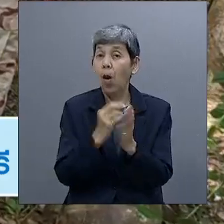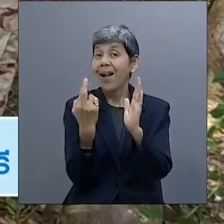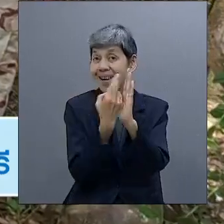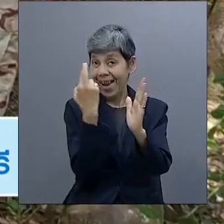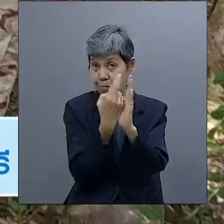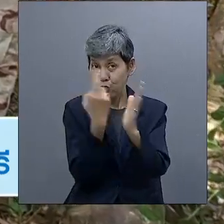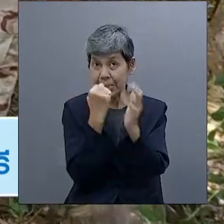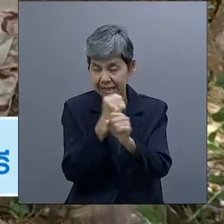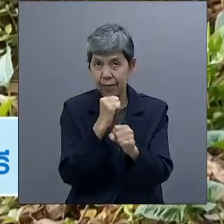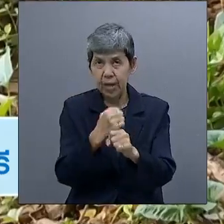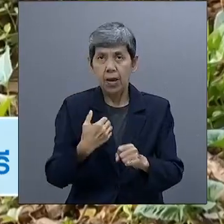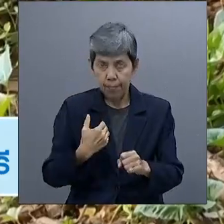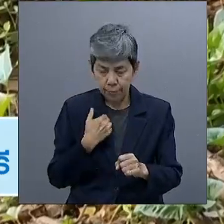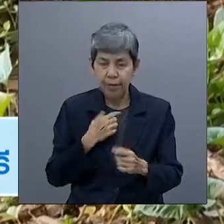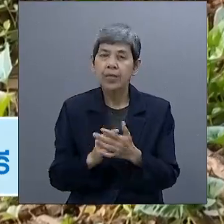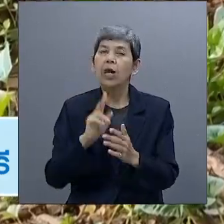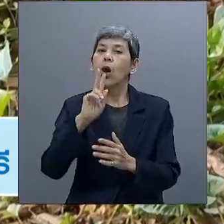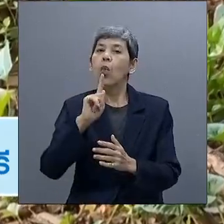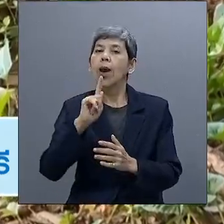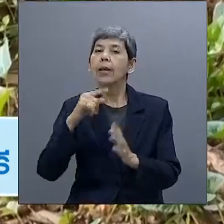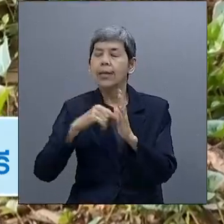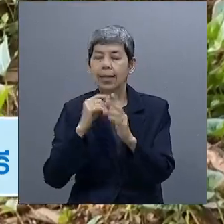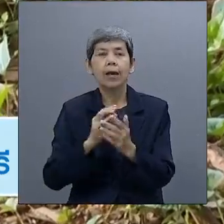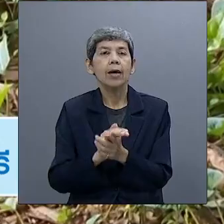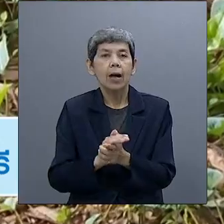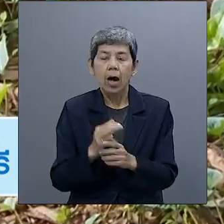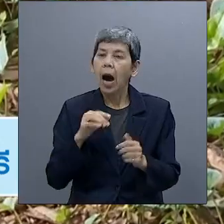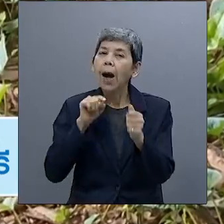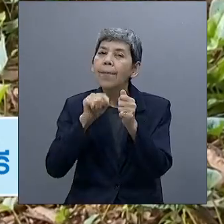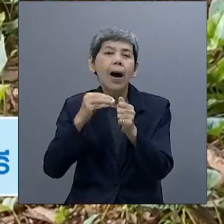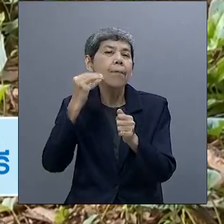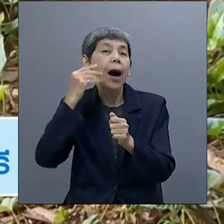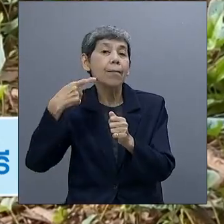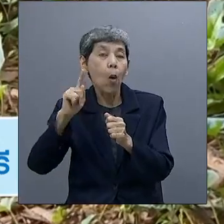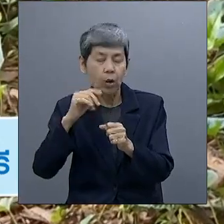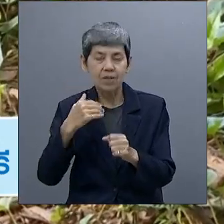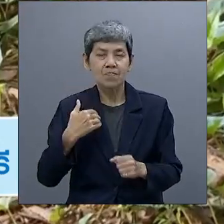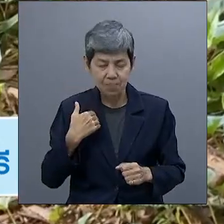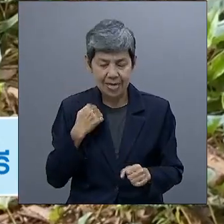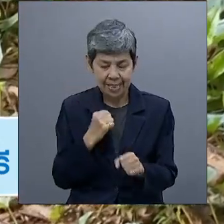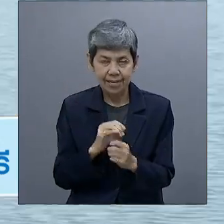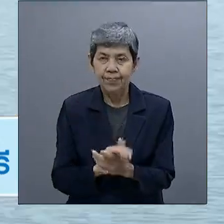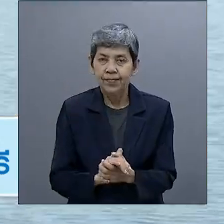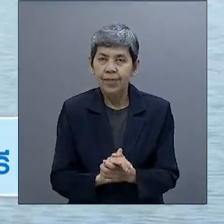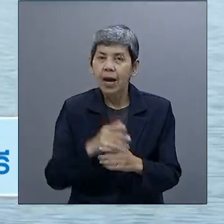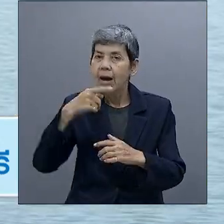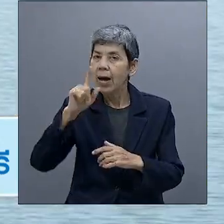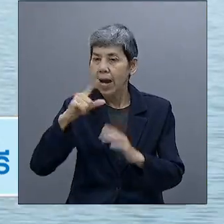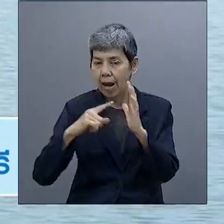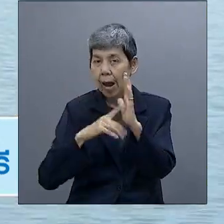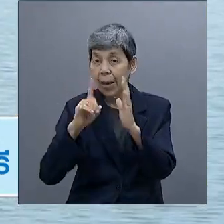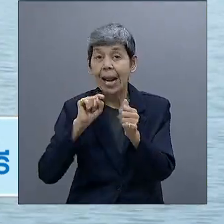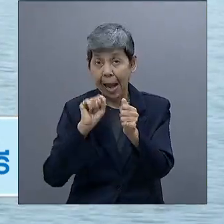รีพร้อมด้วยคุณขวัญฤทัยแซ่ลีประมงอำเภอบ้านโป่งแล้วก็คุณทวีชัยเกษสารธรรมปลัดอำเภอฝ่าย